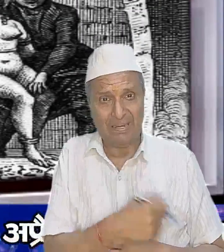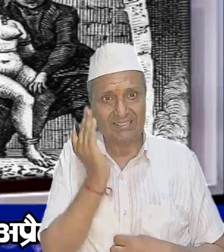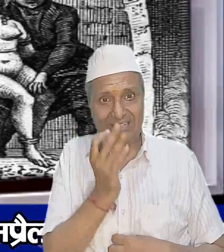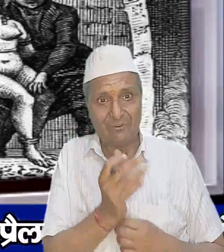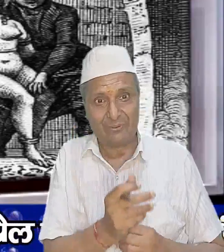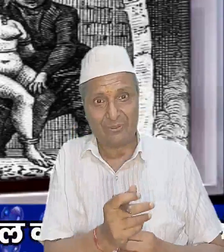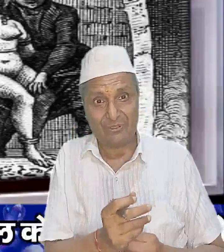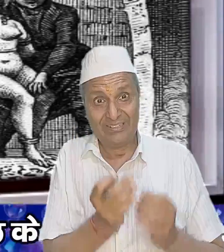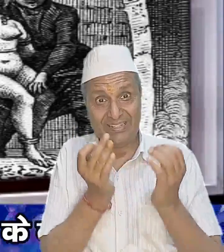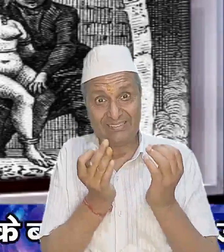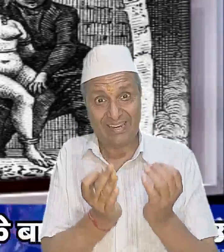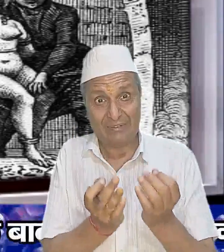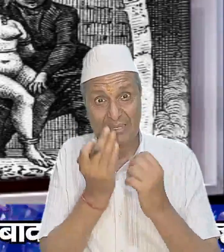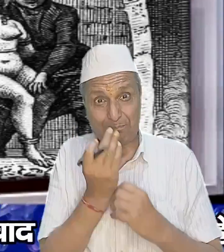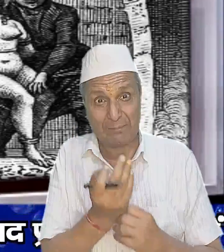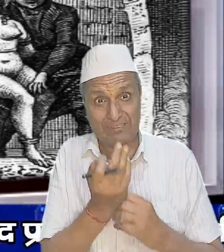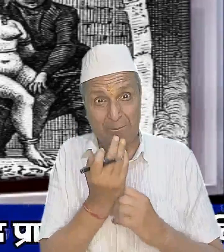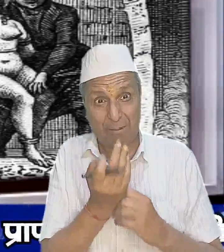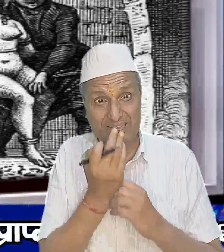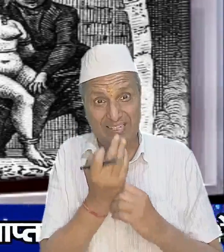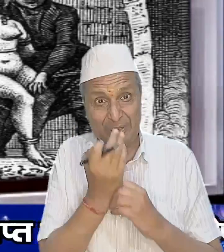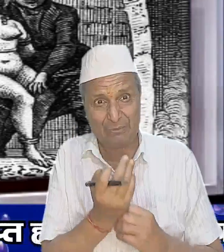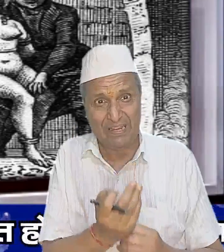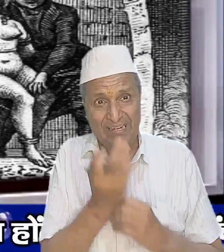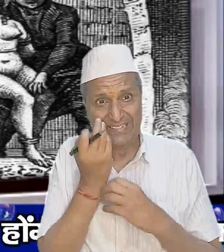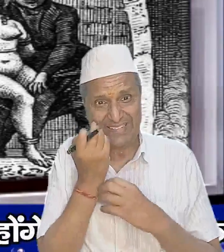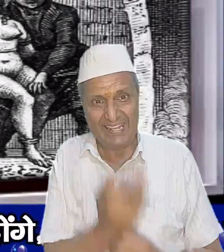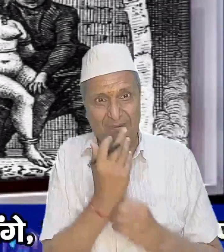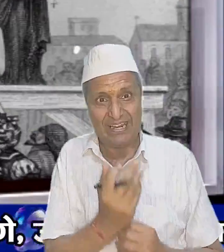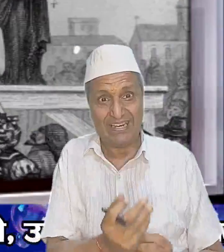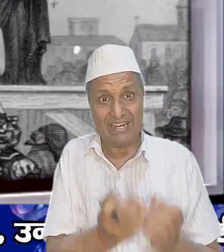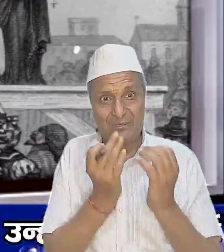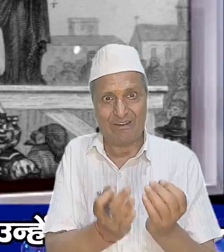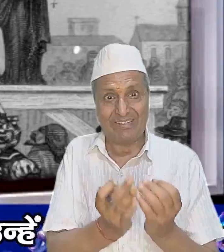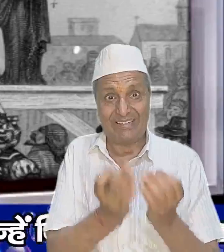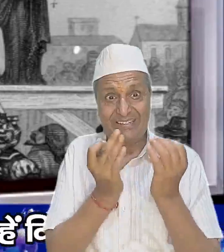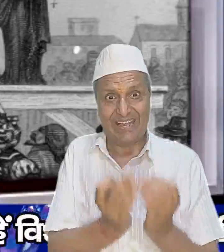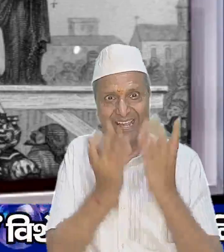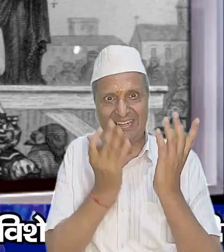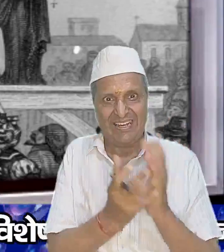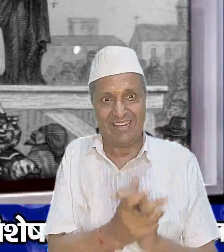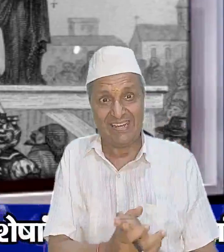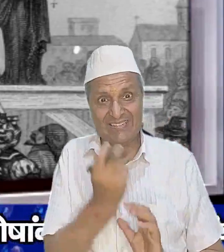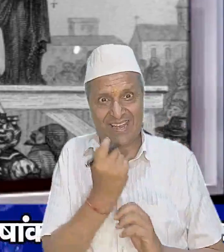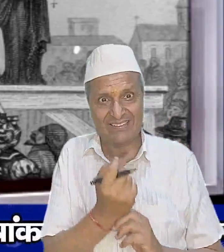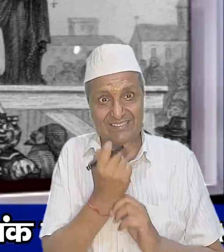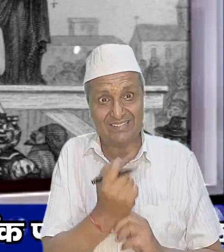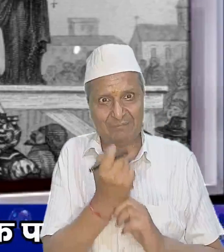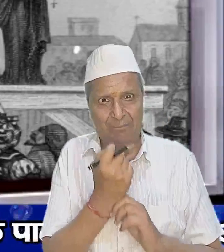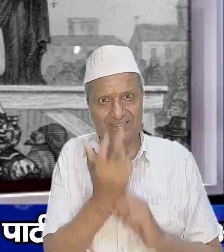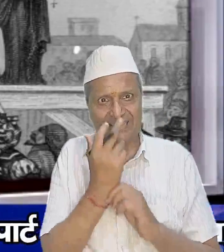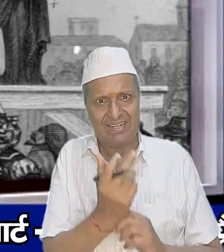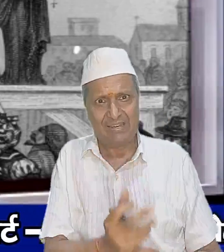था, जिसको कहते थे फ्रांसिस पादरी जो था। वह आदेश देता है जगह जगह से, हर घर